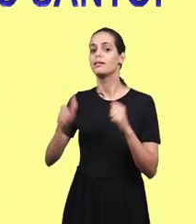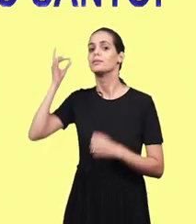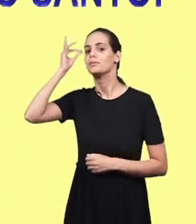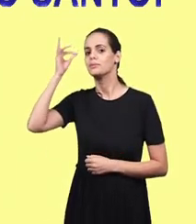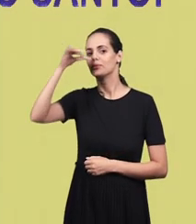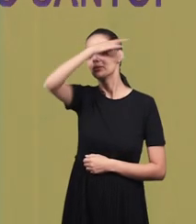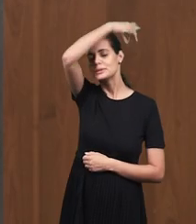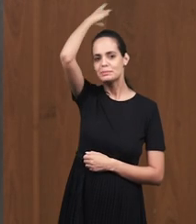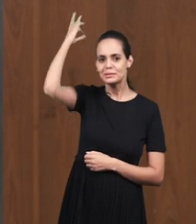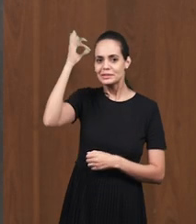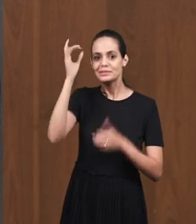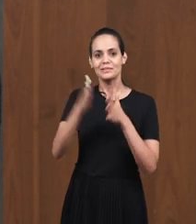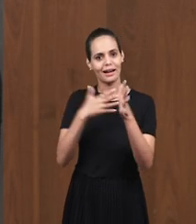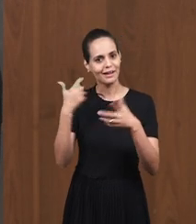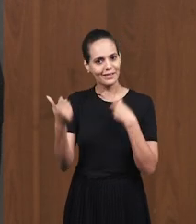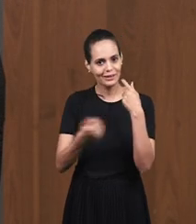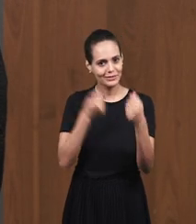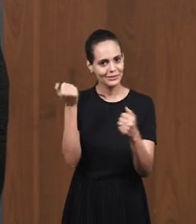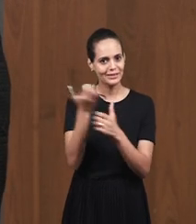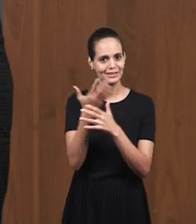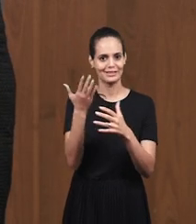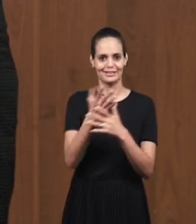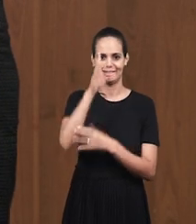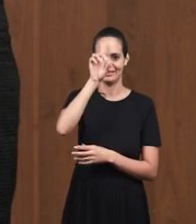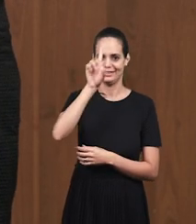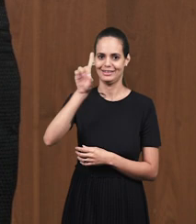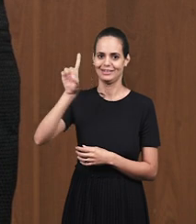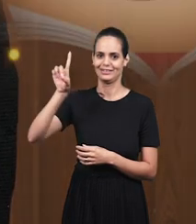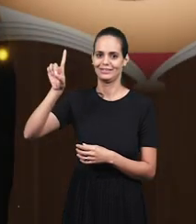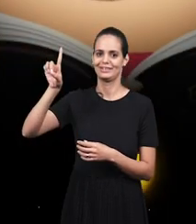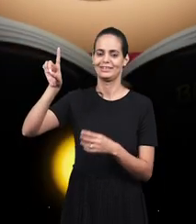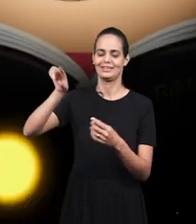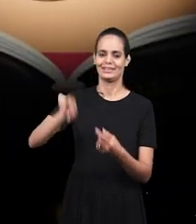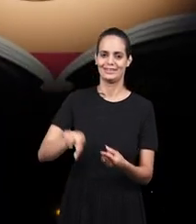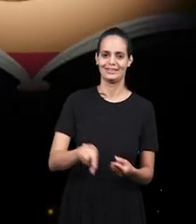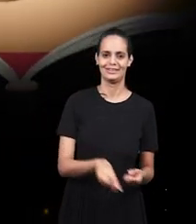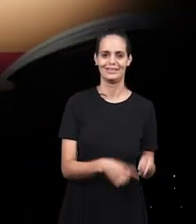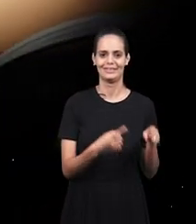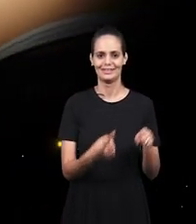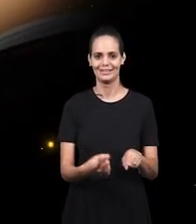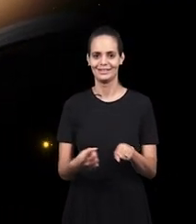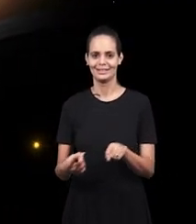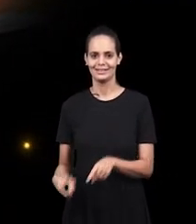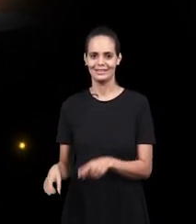de Dieu, c'est le Saint-Esprit. Alléluia, gloire à Jésus.